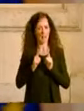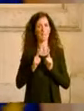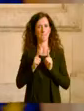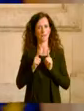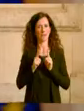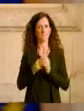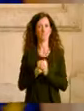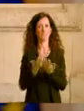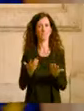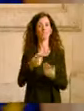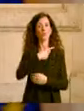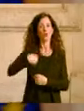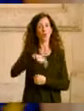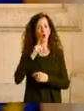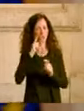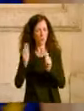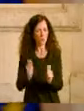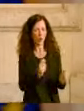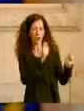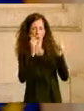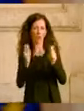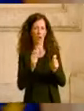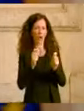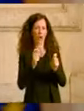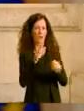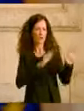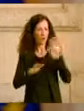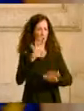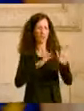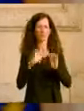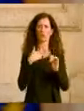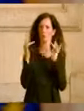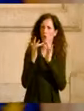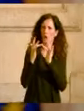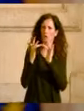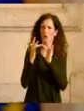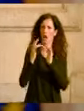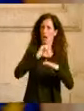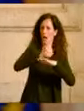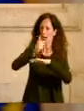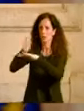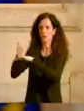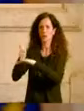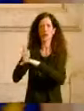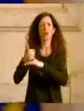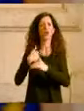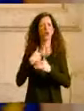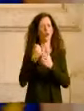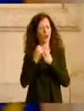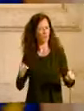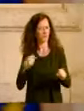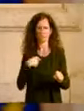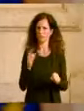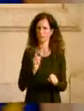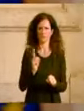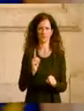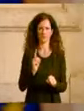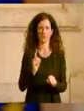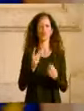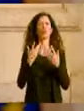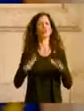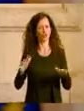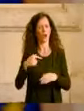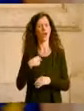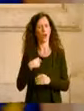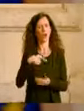i flussi, stiamo interloquendo con i vertici, abbiamo predisposto e non ci rassegneremo, abbiamo predisposto una